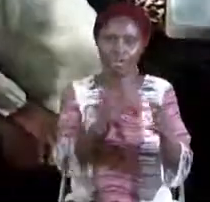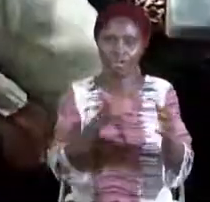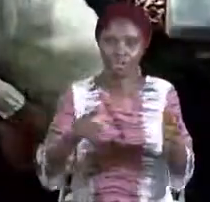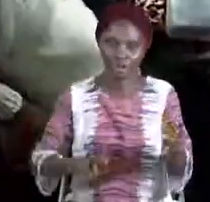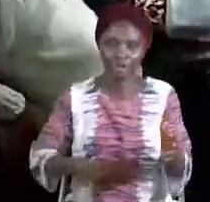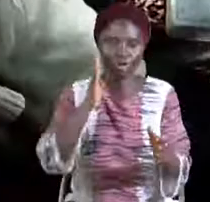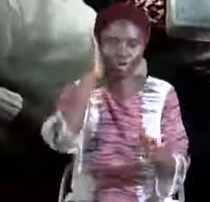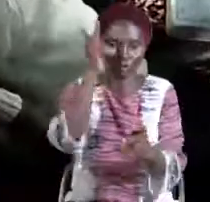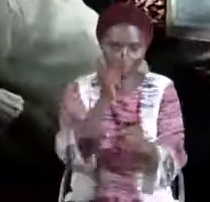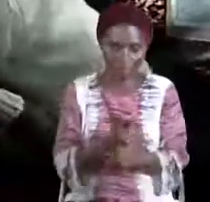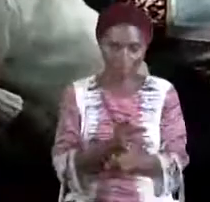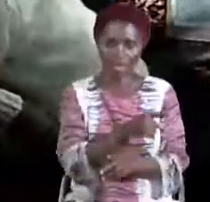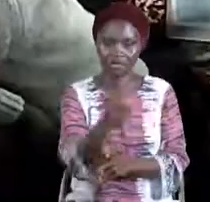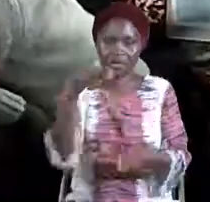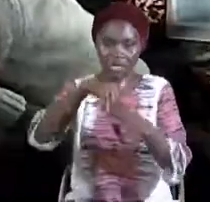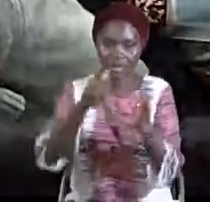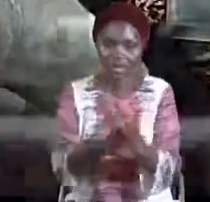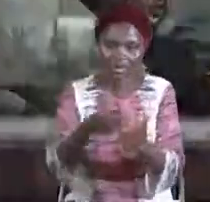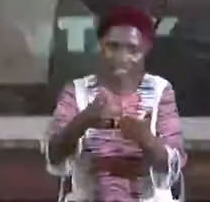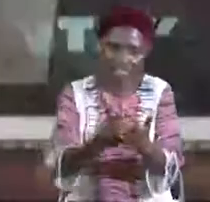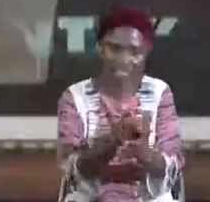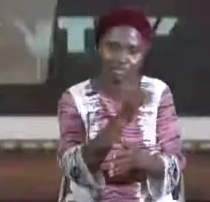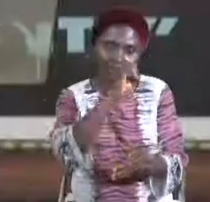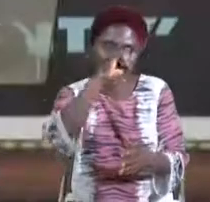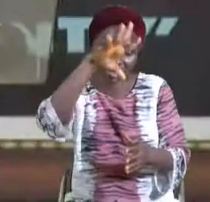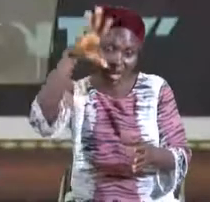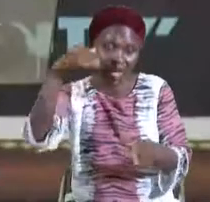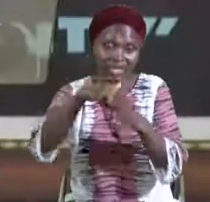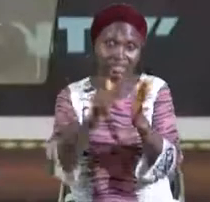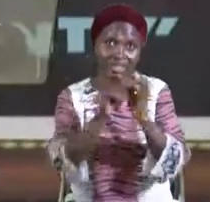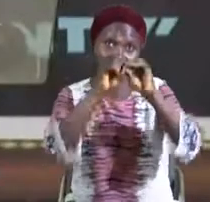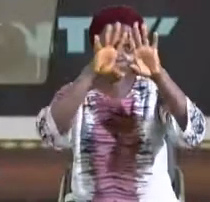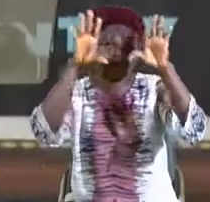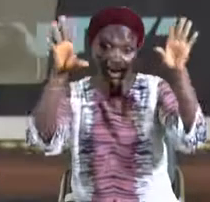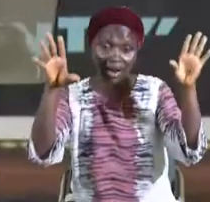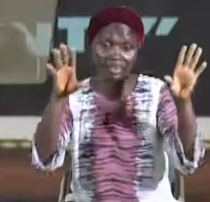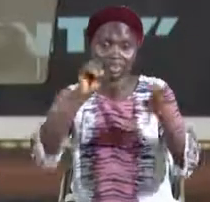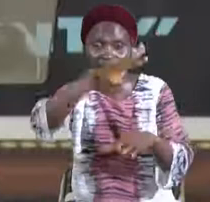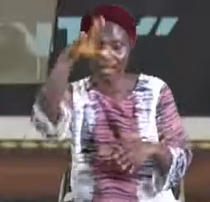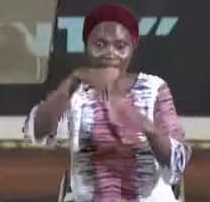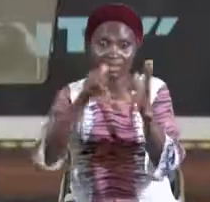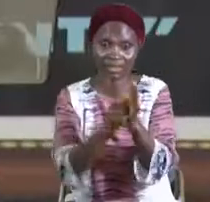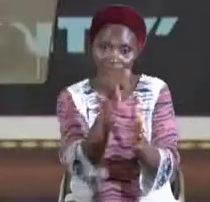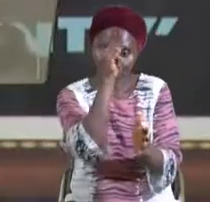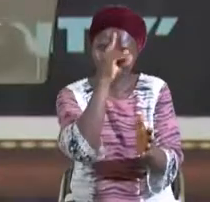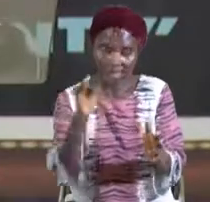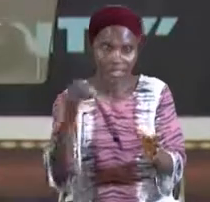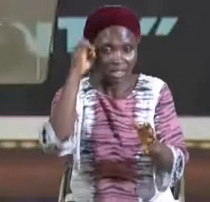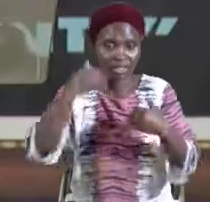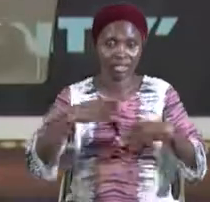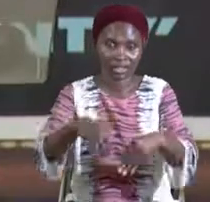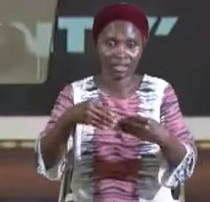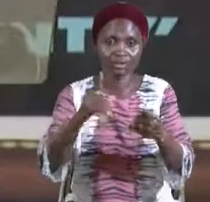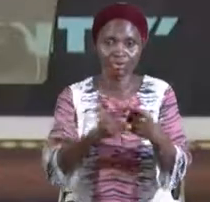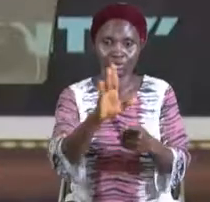Le Seigneur va te préserver dans cette nouvelle vie, dans cette lumière radieuse, dans cette illumination qu'il a donnée à ton âme au